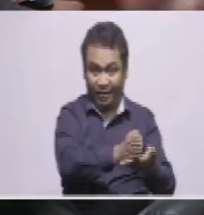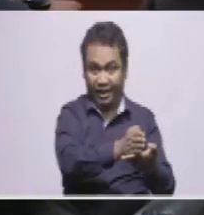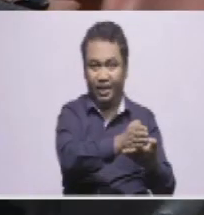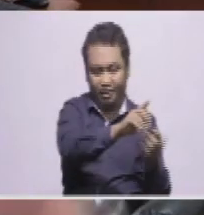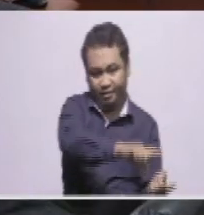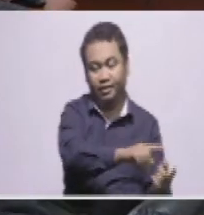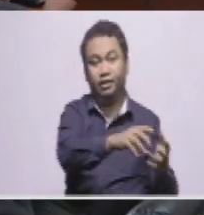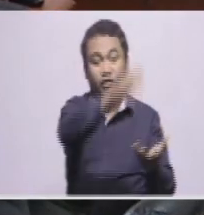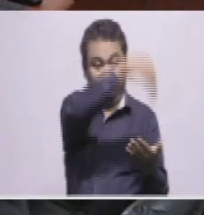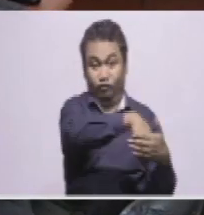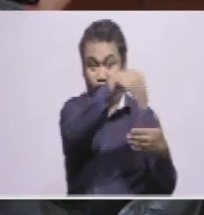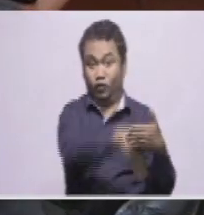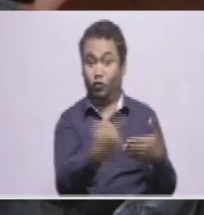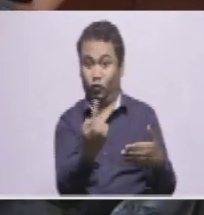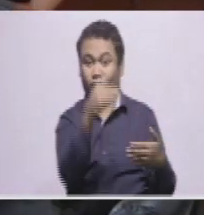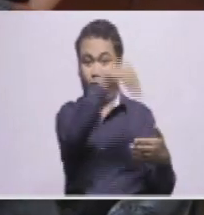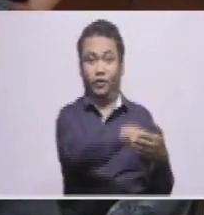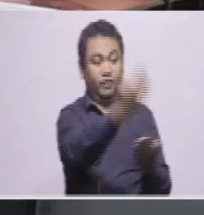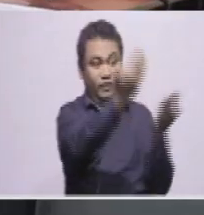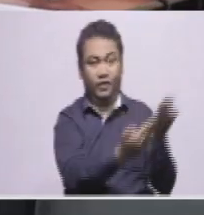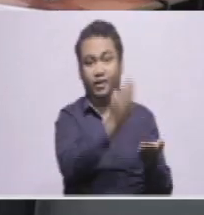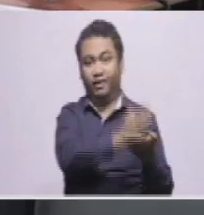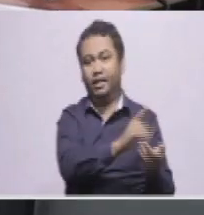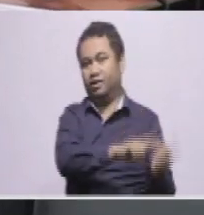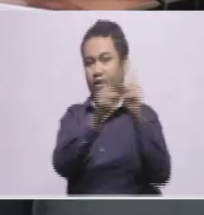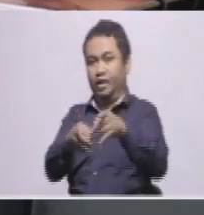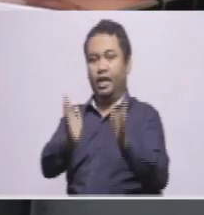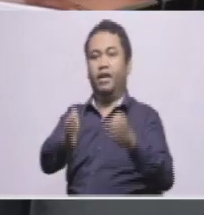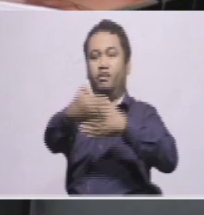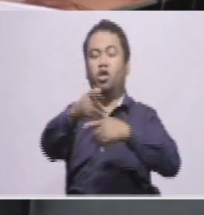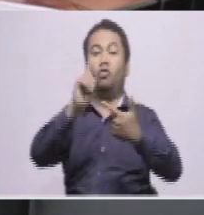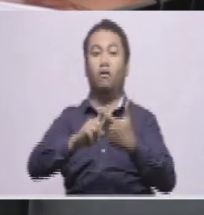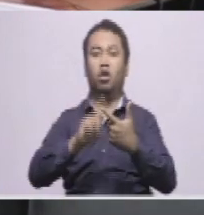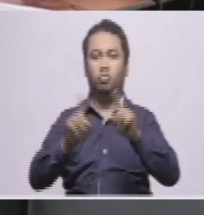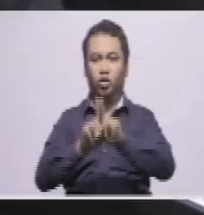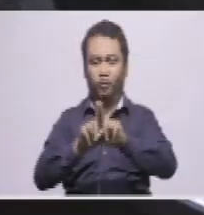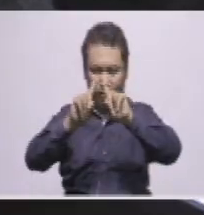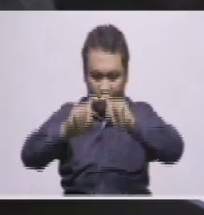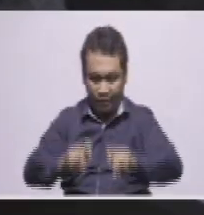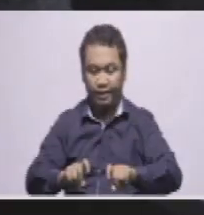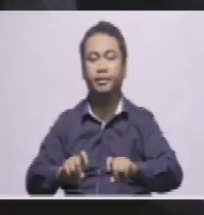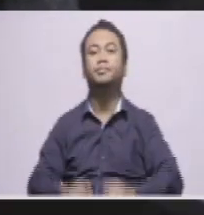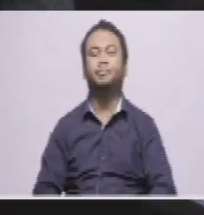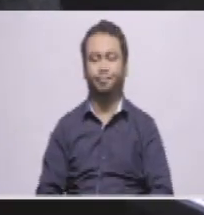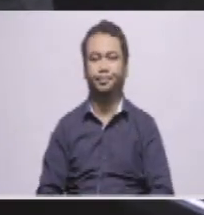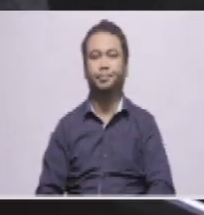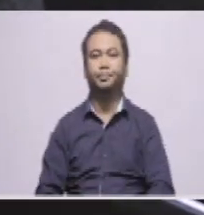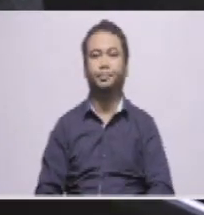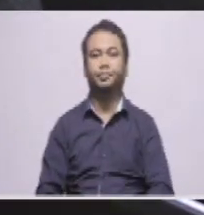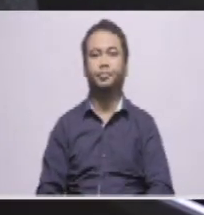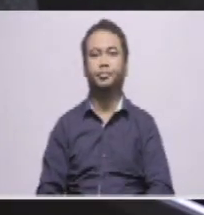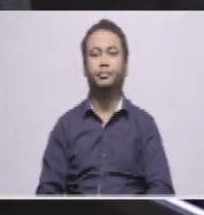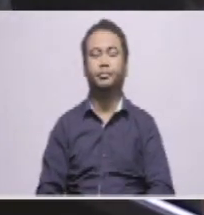salle faroatra sy amin'ny atao hoe salle d'exploitation ny atao ao kosa dia mampita